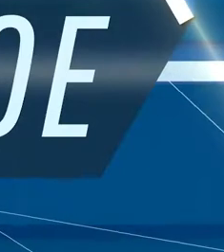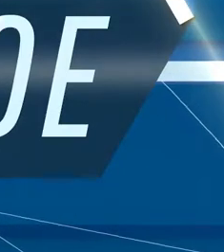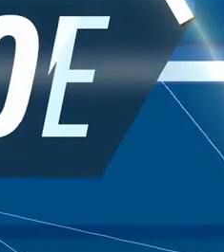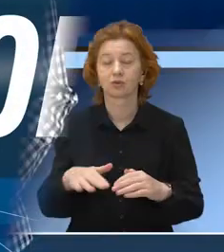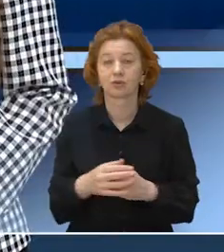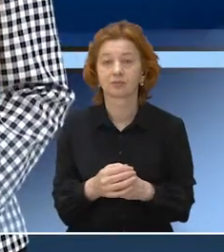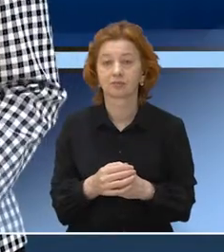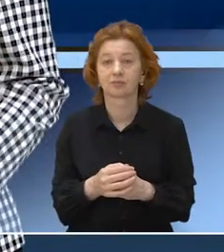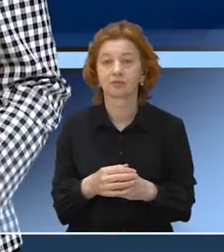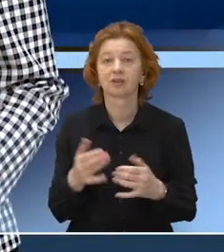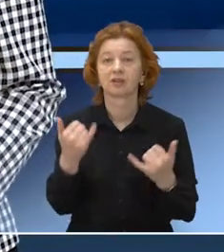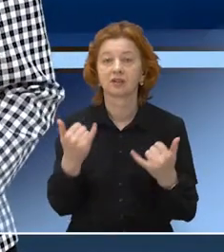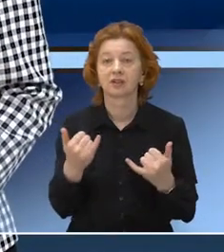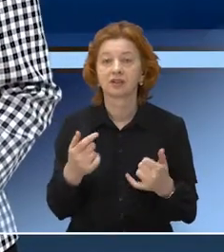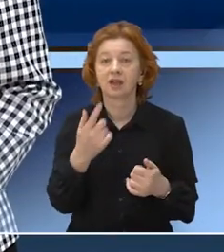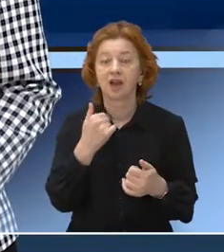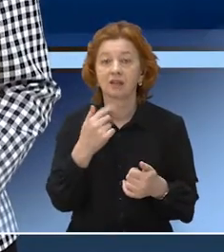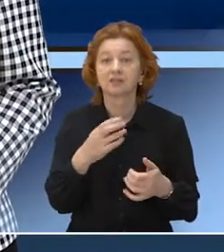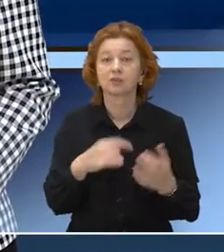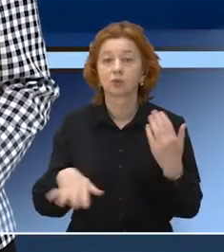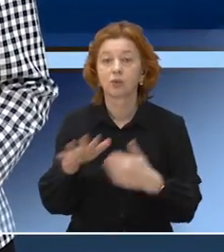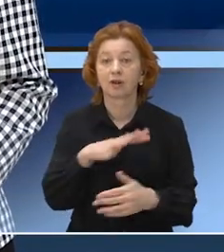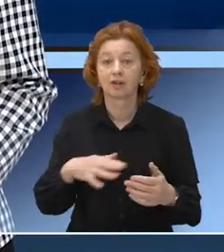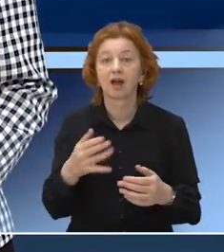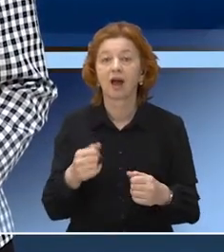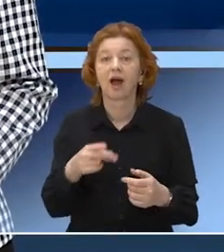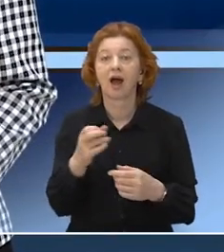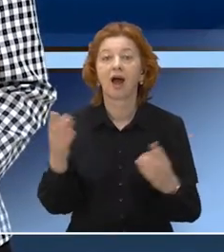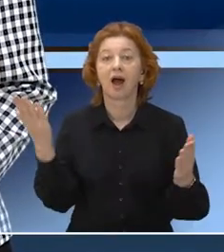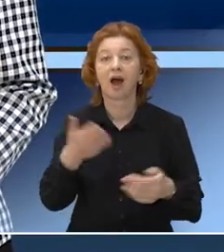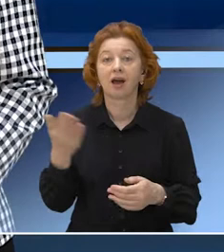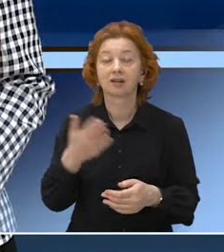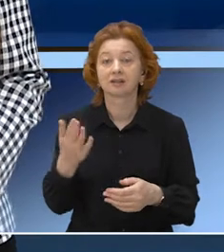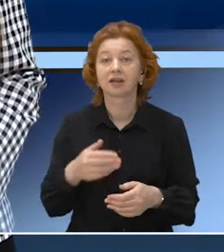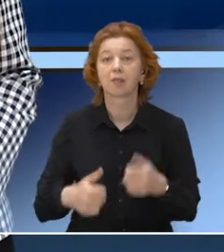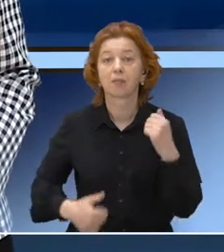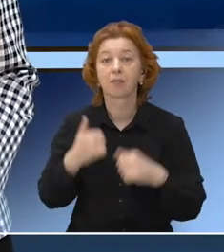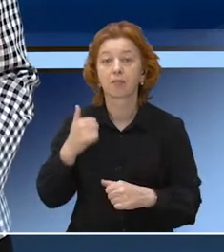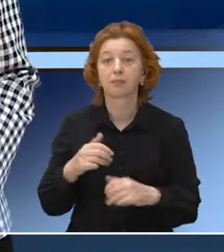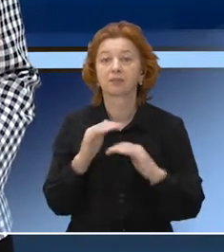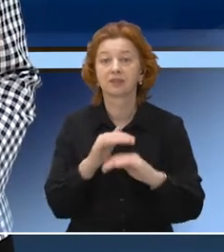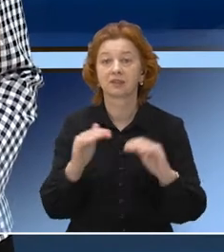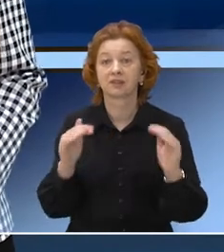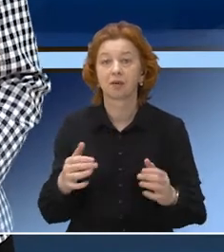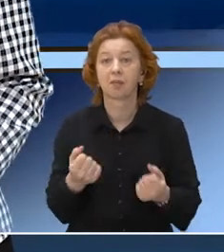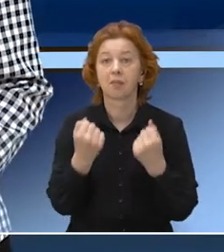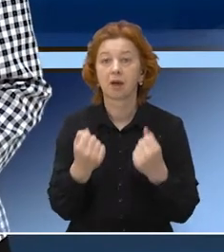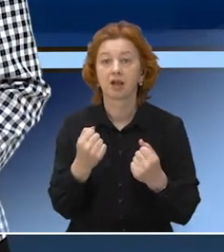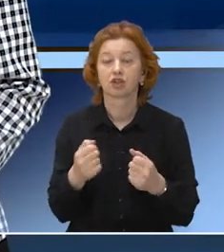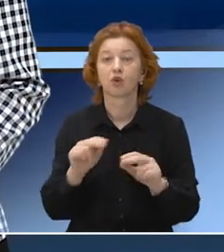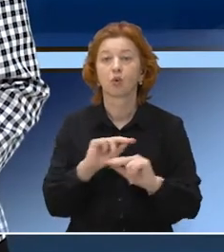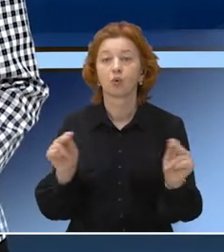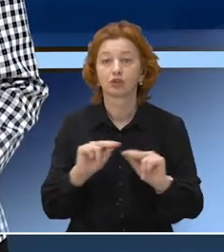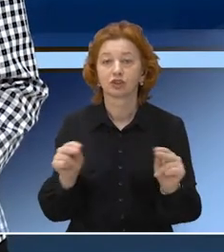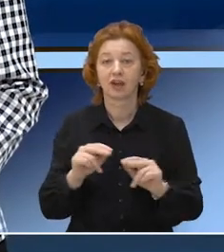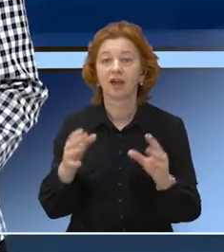местное». Бессмертный полк из Красного Сулина. Акцию наших коллег «Подвиг героев в памяти детей» поддержали